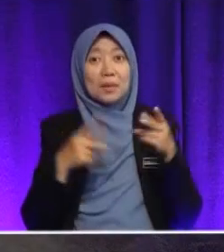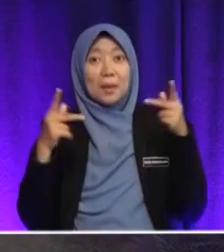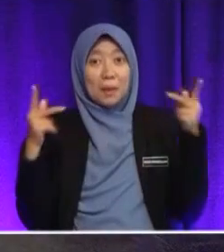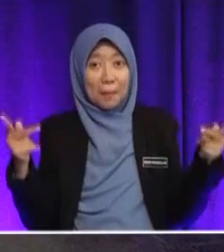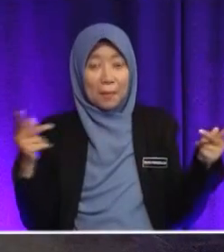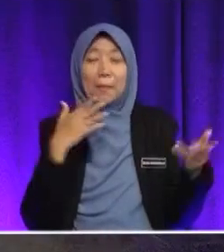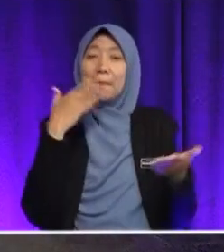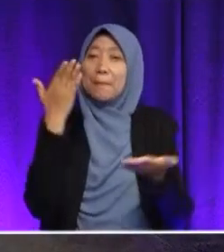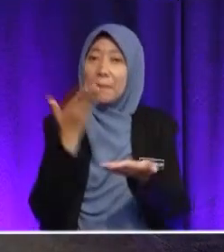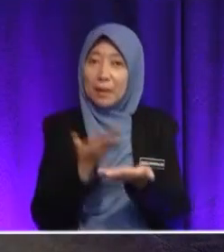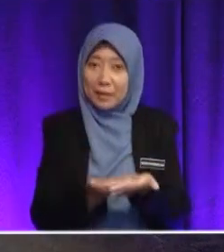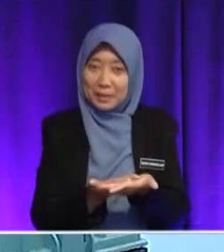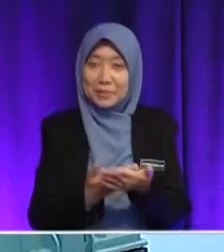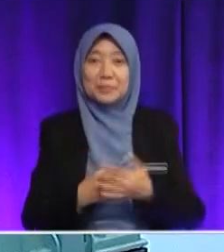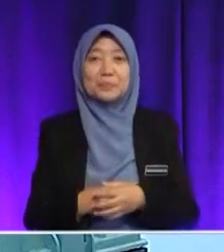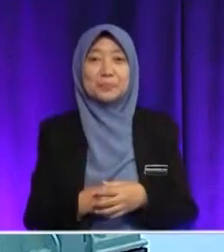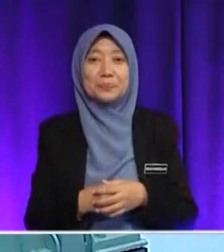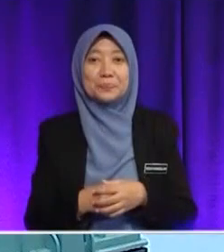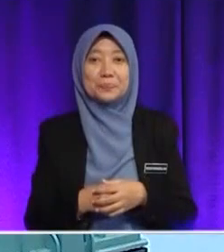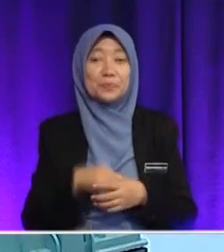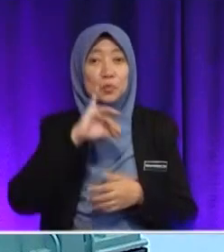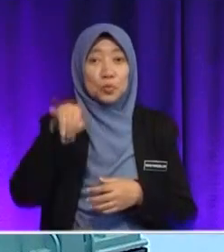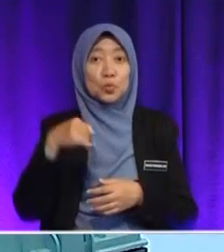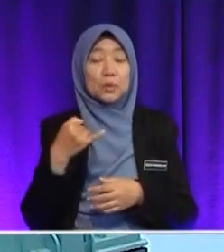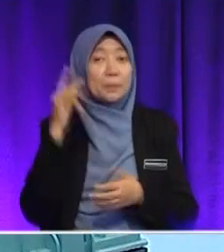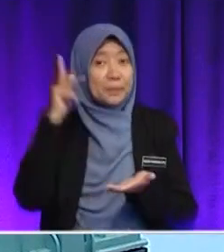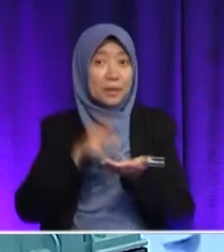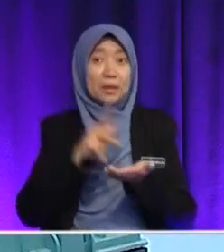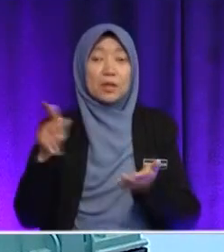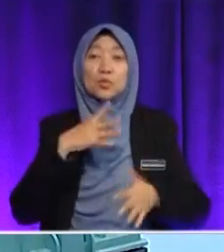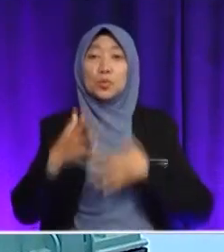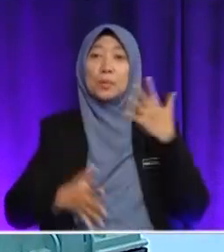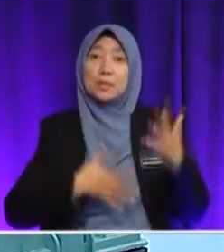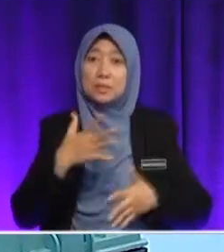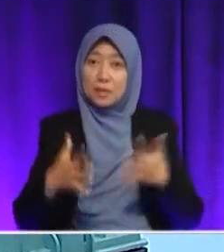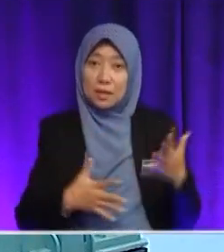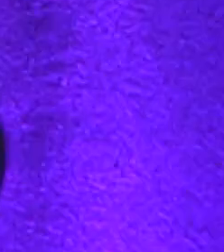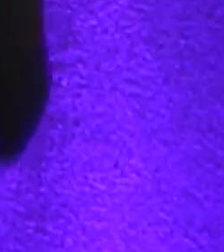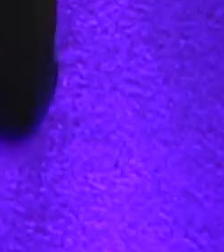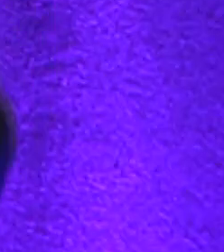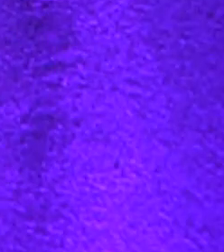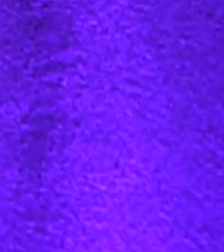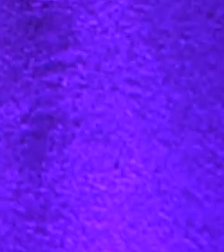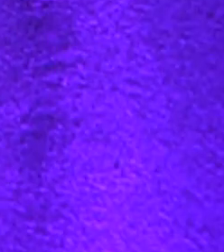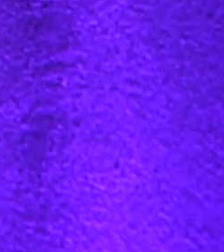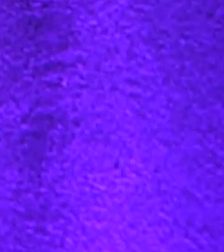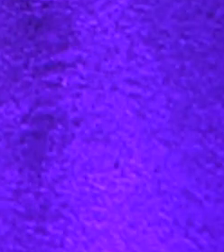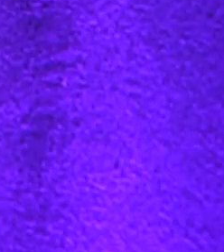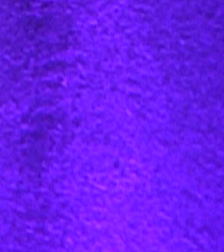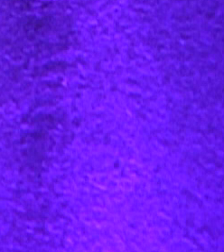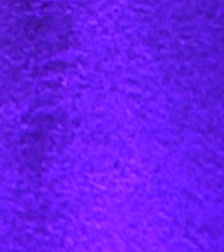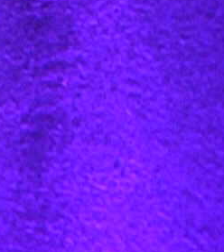Oke digoda kita juga ingin kenalkan cubase isya kita pada hari ini yaitu Che Guevara Hai